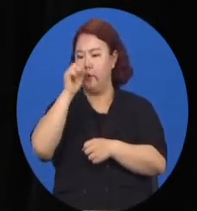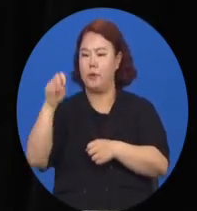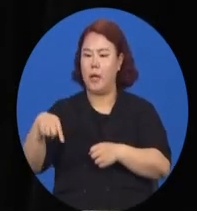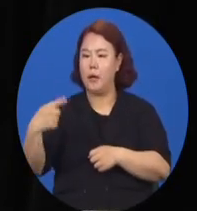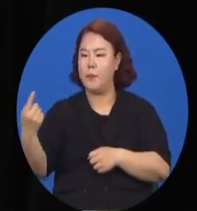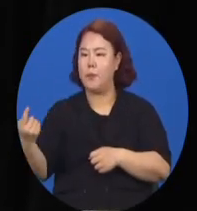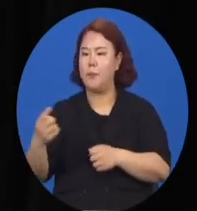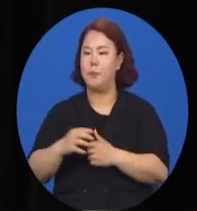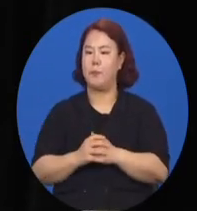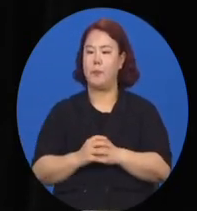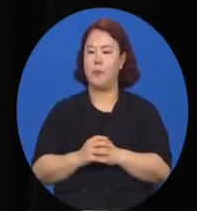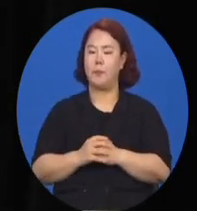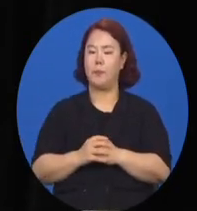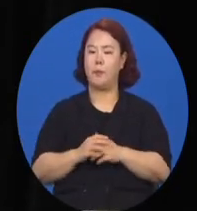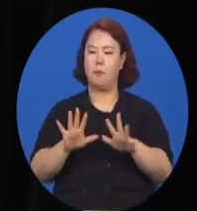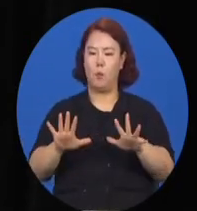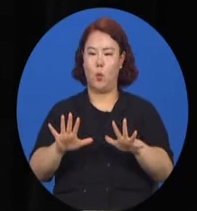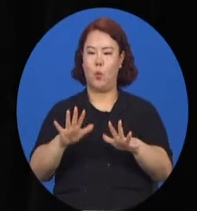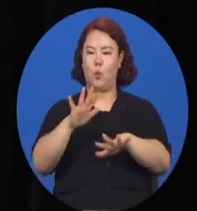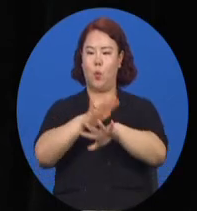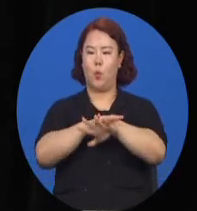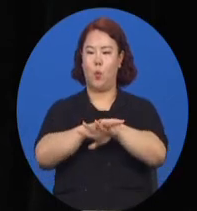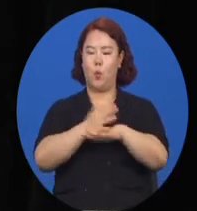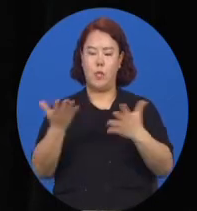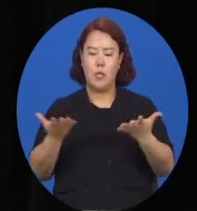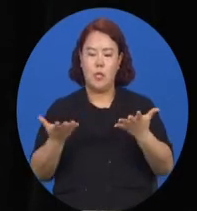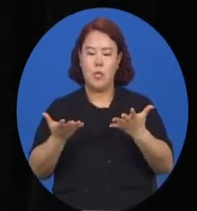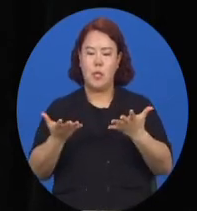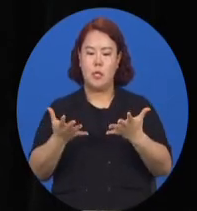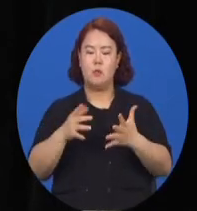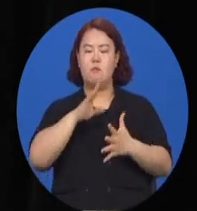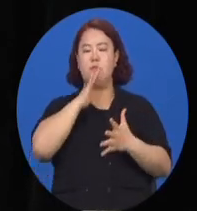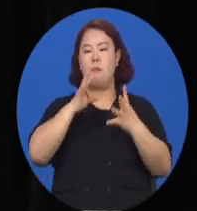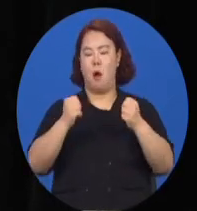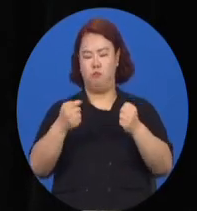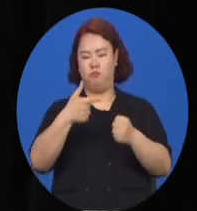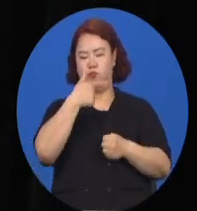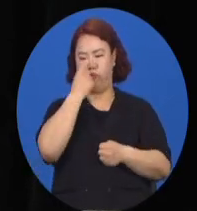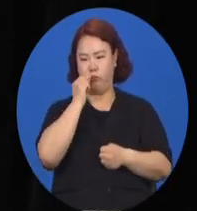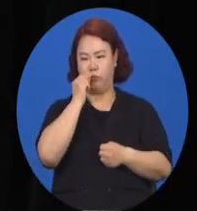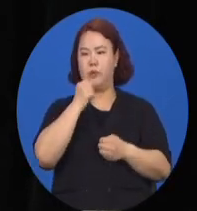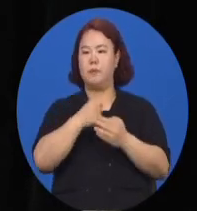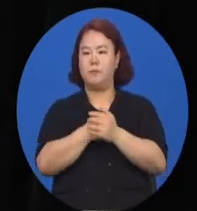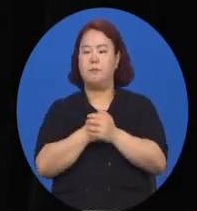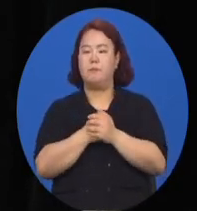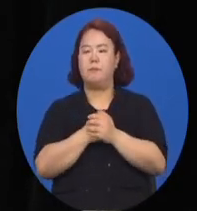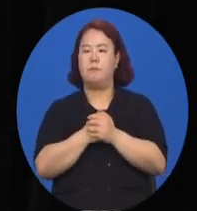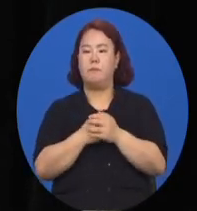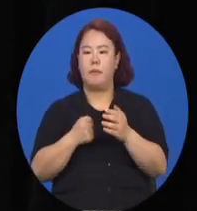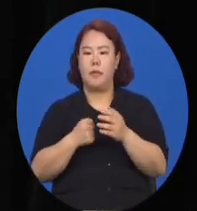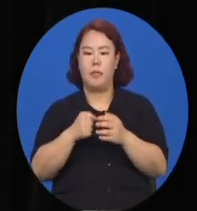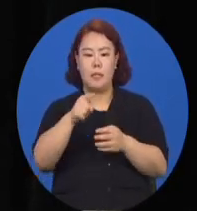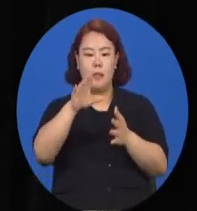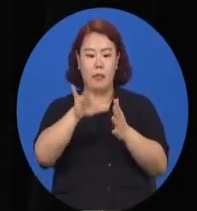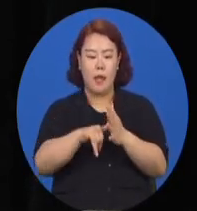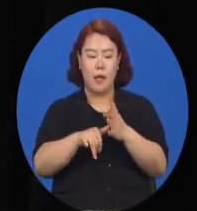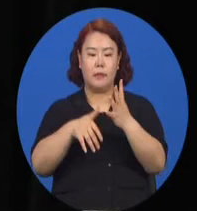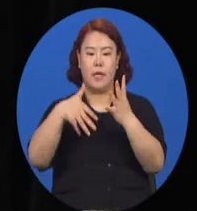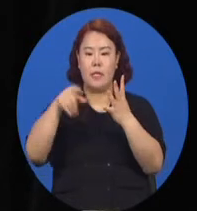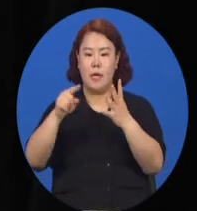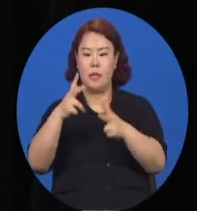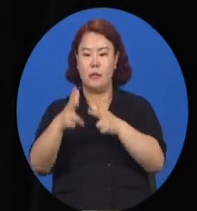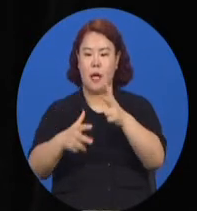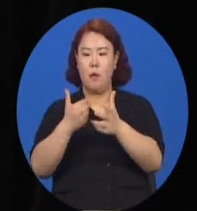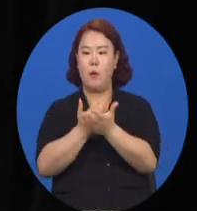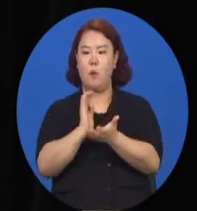그다음은 요즘 농촌의 그 농촌 인력이 상당히 부족합니다. 그런데 때마침 그 4차 산업혁명 바람이 불고